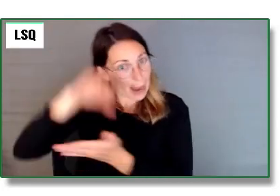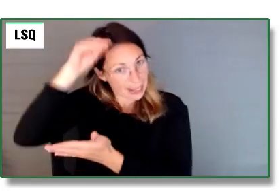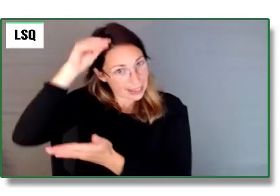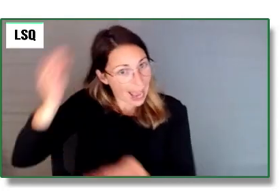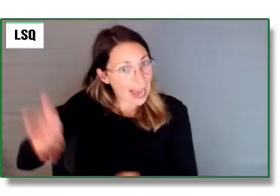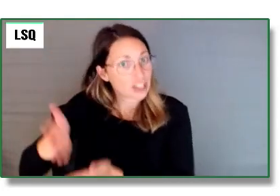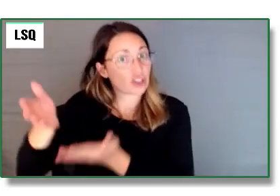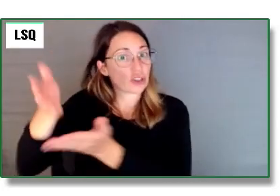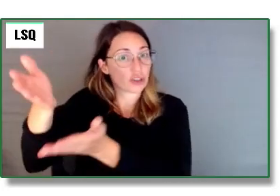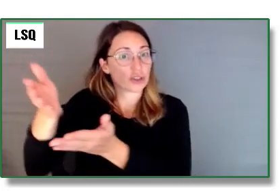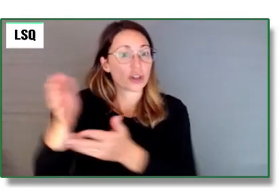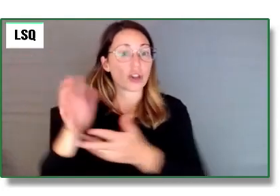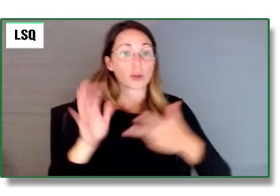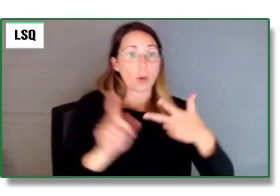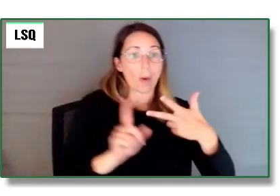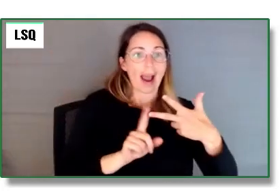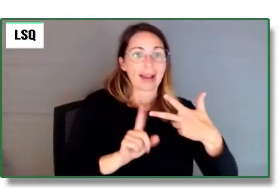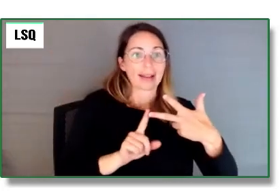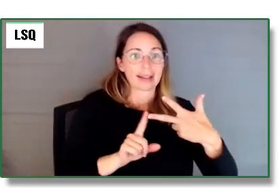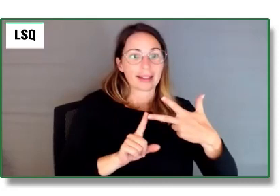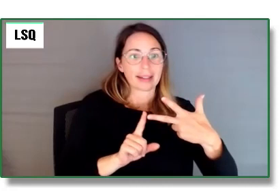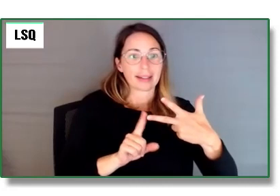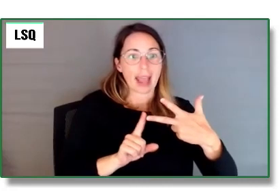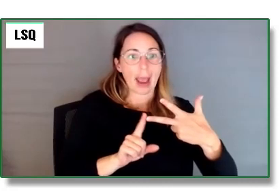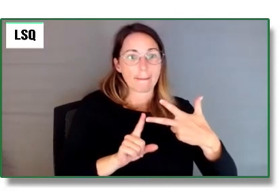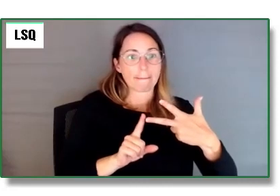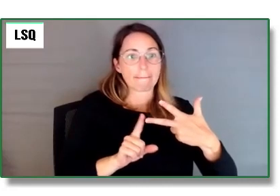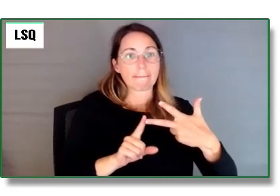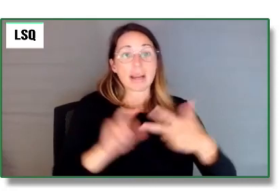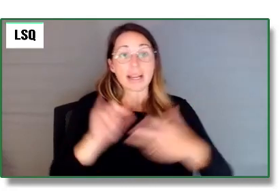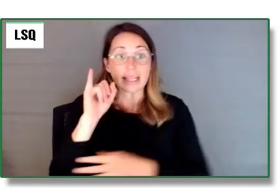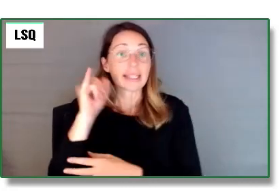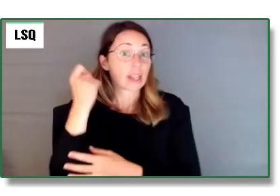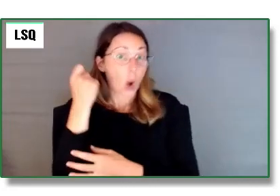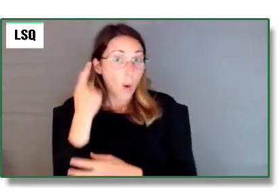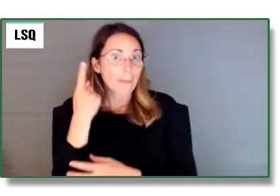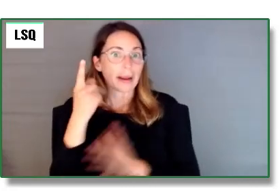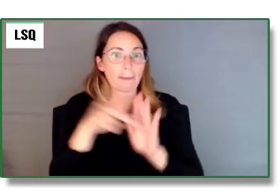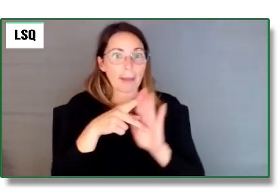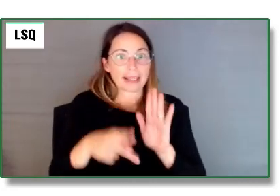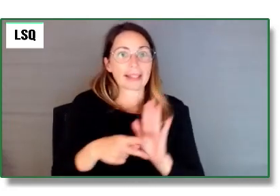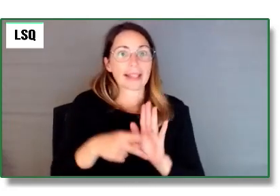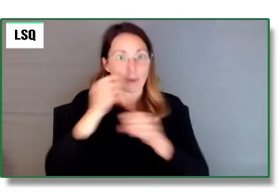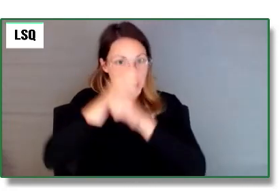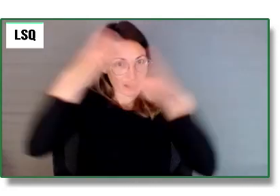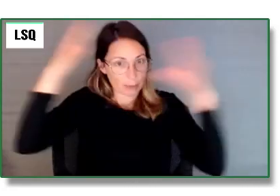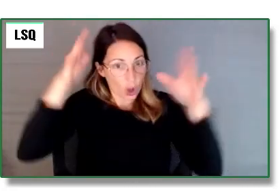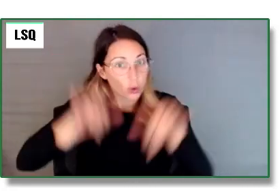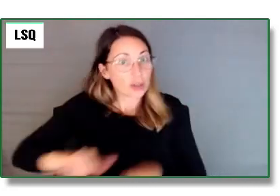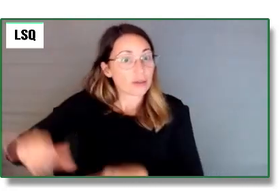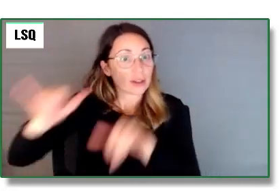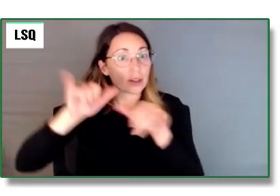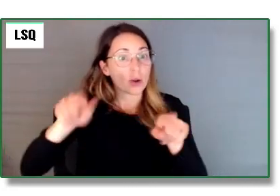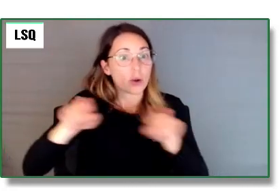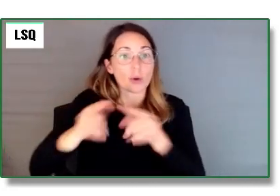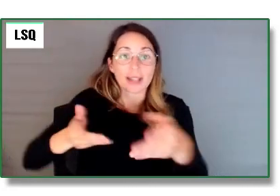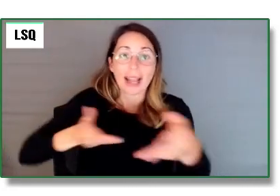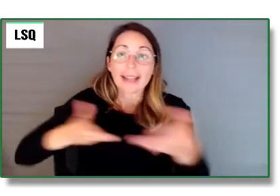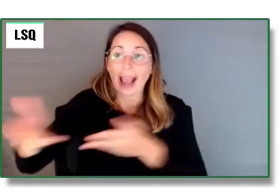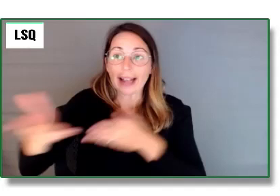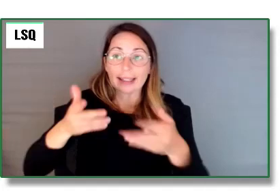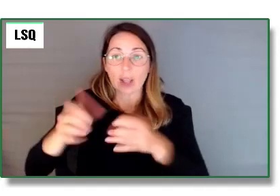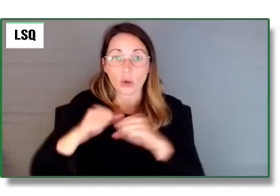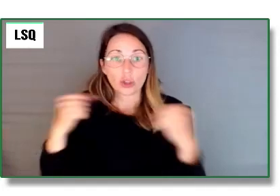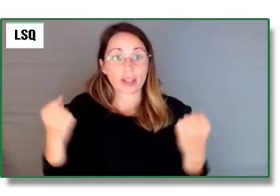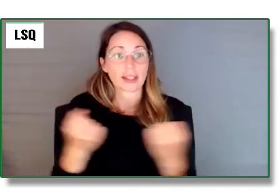comprit intuitivement ou consciemment les principes de la conception universelle de l'interaction sociale et l'importance de la souplesse,